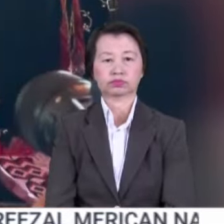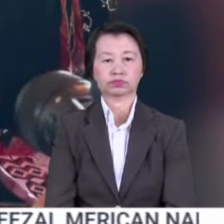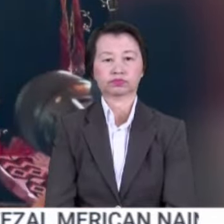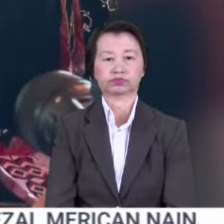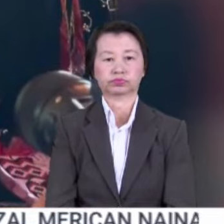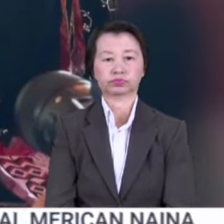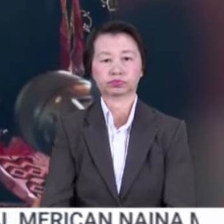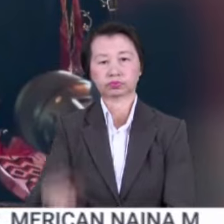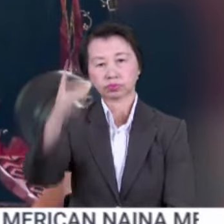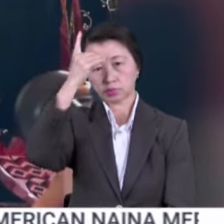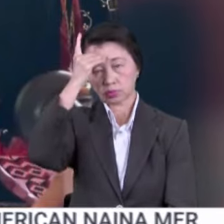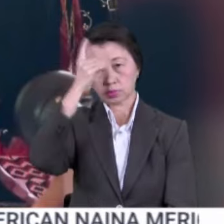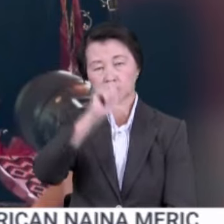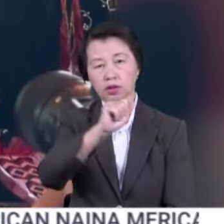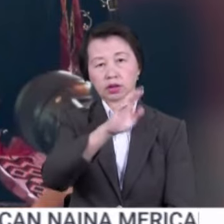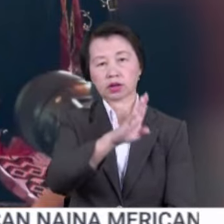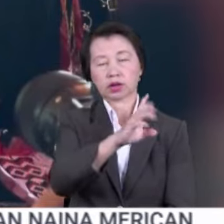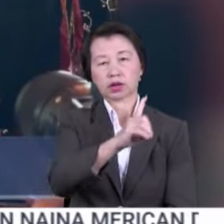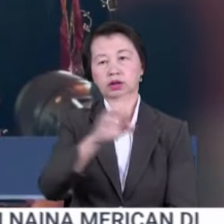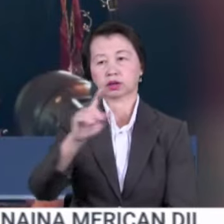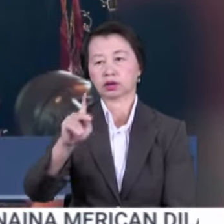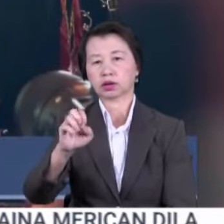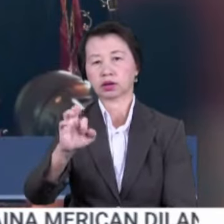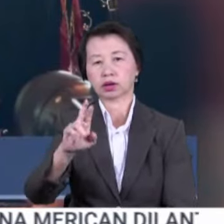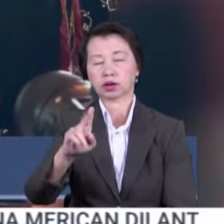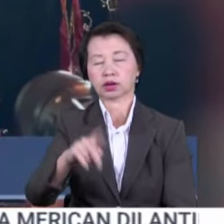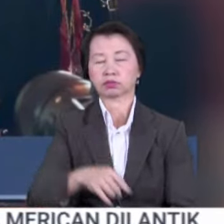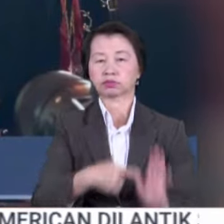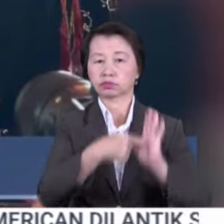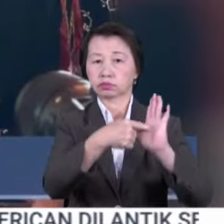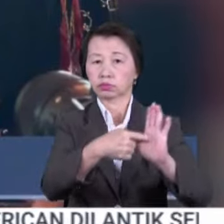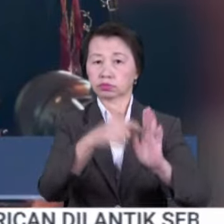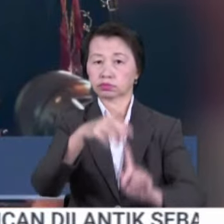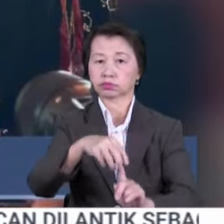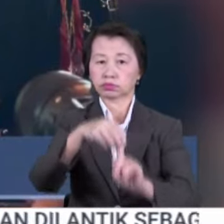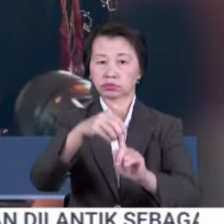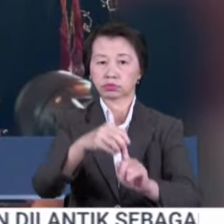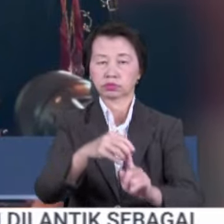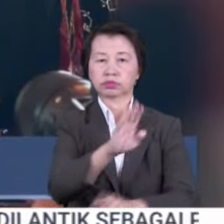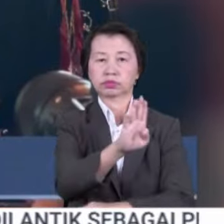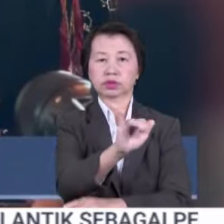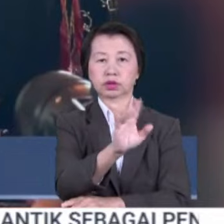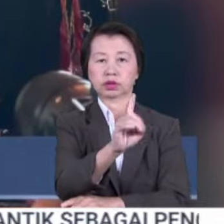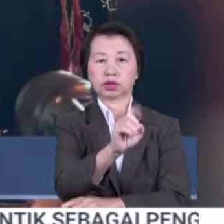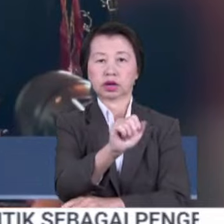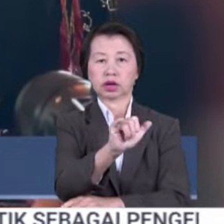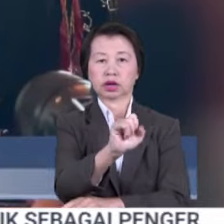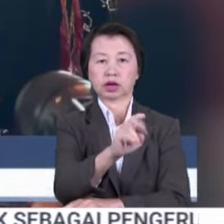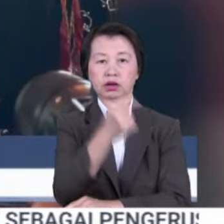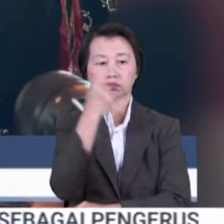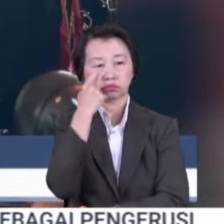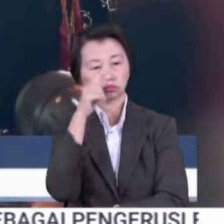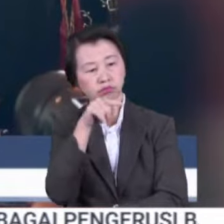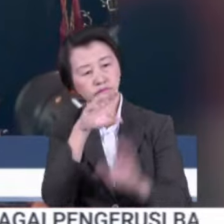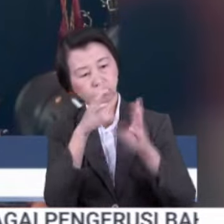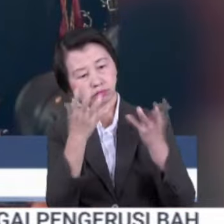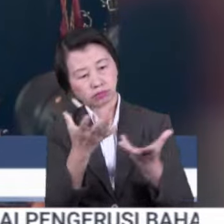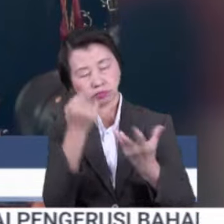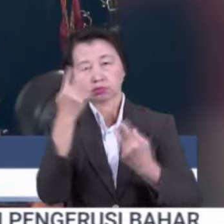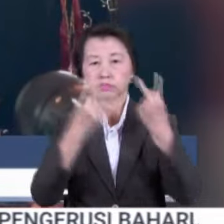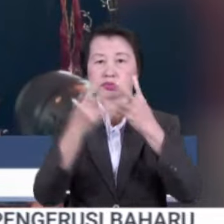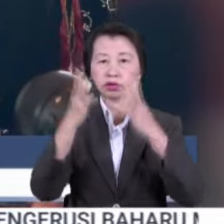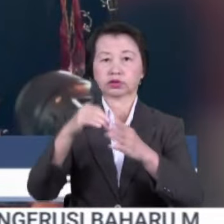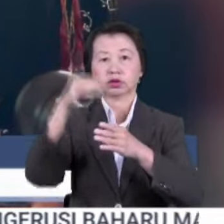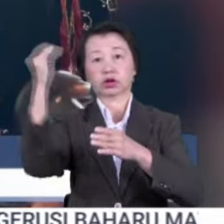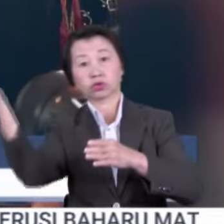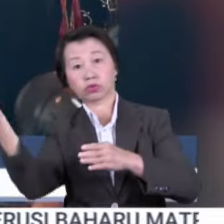menurut Datuk Sri Abdul Karim ia sekaligus memamerkan keistimewaan suku kaum Bidayah di mata dunia terutamanya kepada pelancong